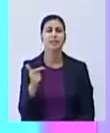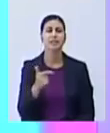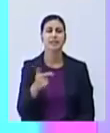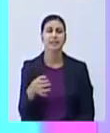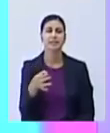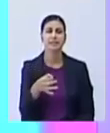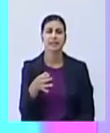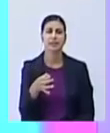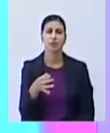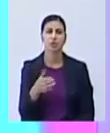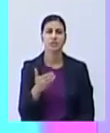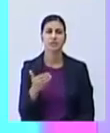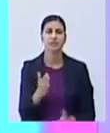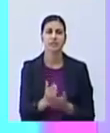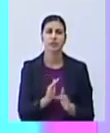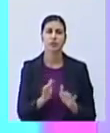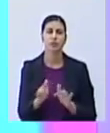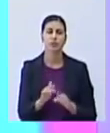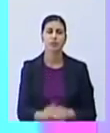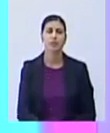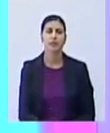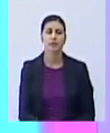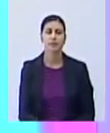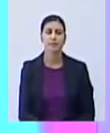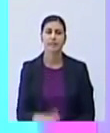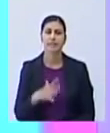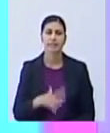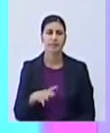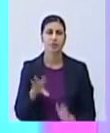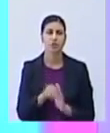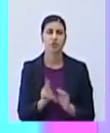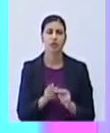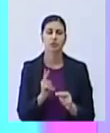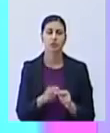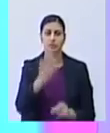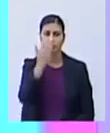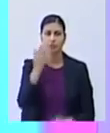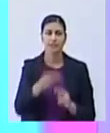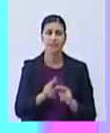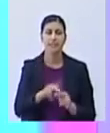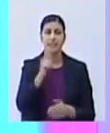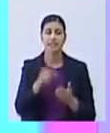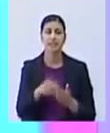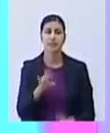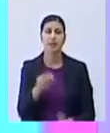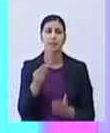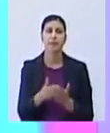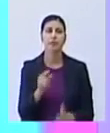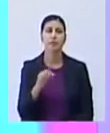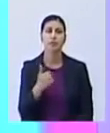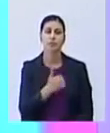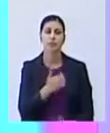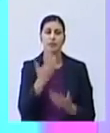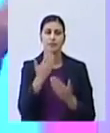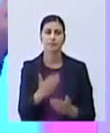რაიონის თვის არის მოგვარი, თვის მთელ თბილისში აწუხებს მოსახლეობას ეს საკითხი. თუმცა ბატონ თემურს მეც მინდა მიმსახოთ